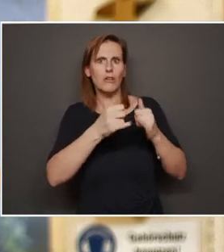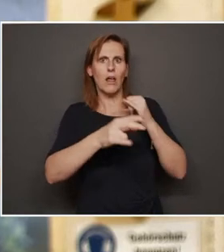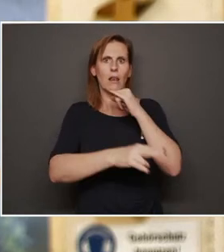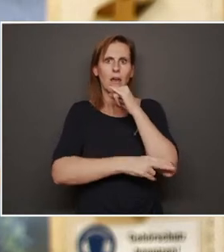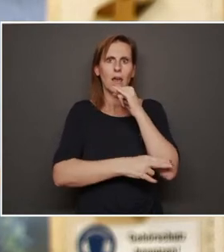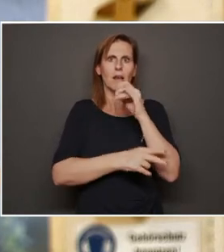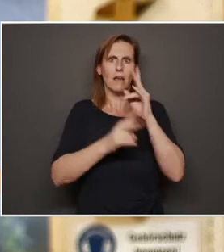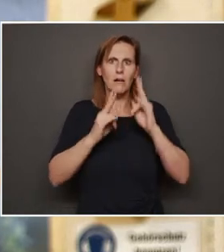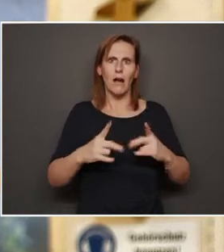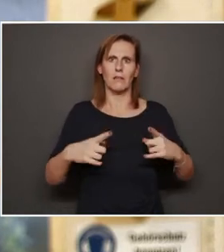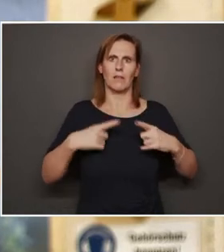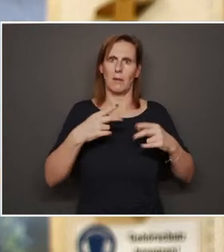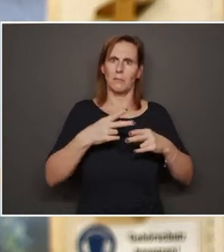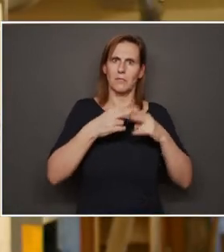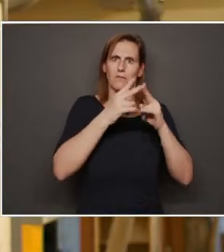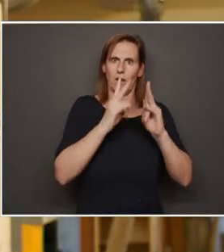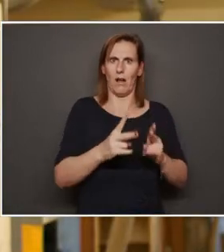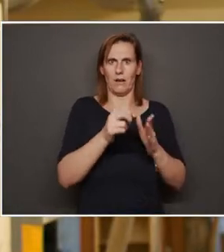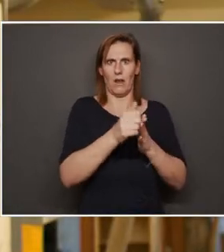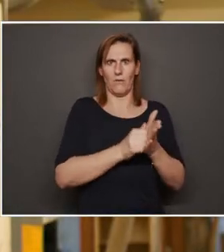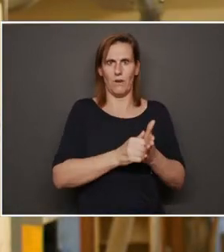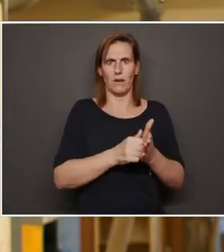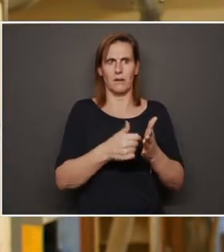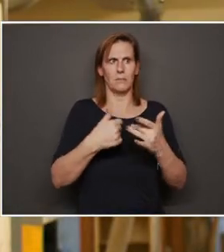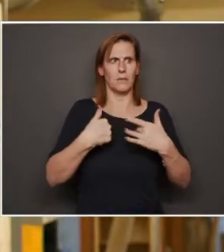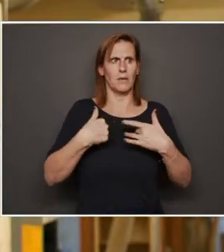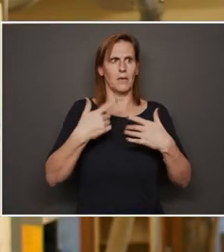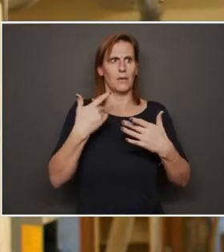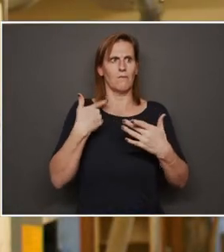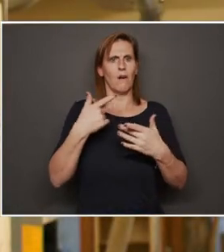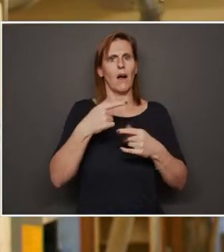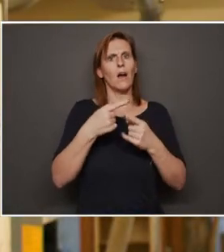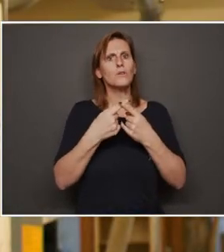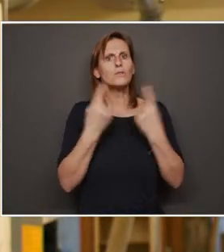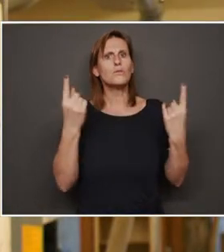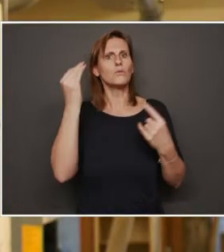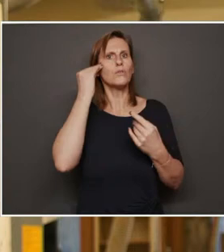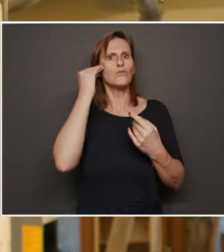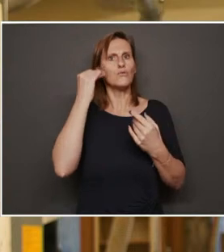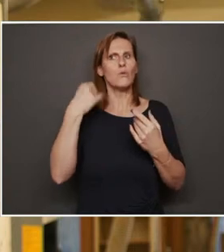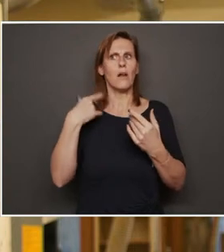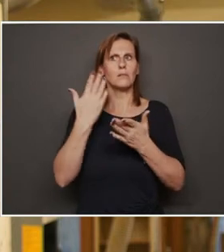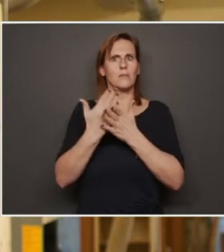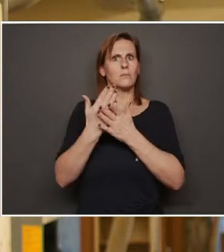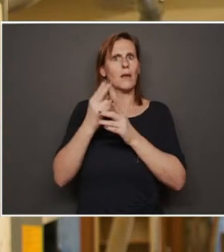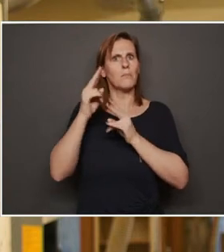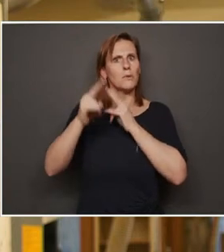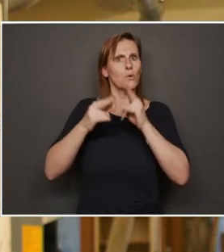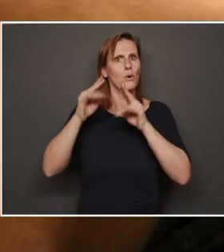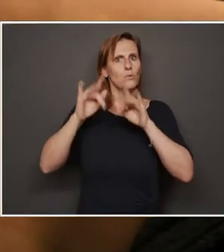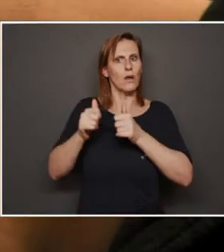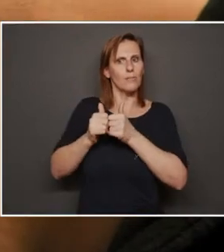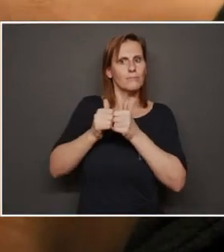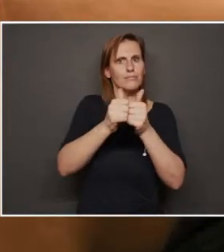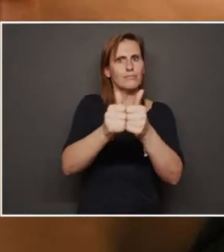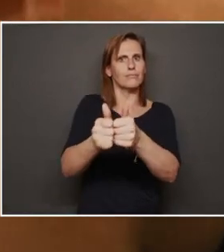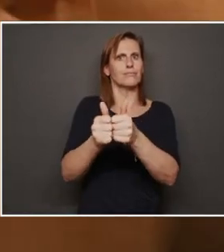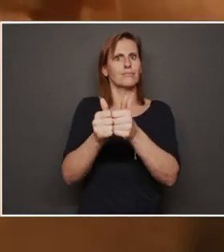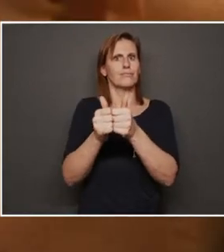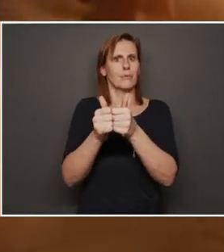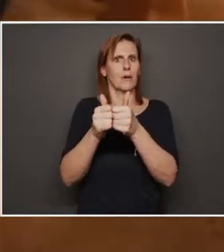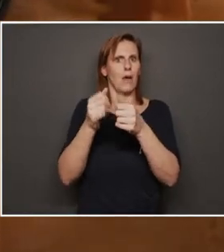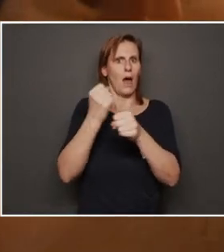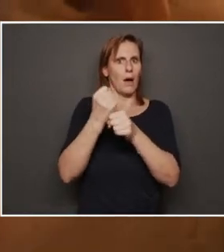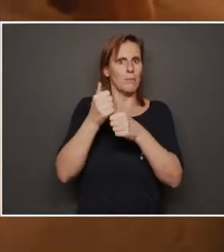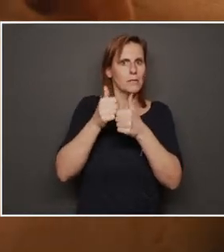in der Lebenshilfe anfangen könnte. Ich bin in die Sonderschule gegangen, dadurch war ich von der Arbeitsbetreut. Und die haben mir da geholfen, die Tischlerlehre